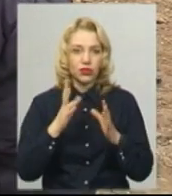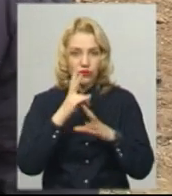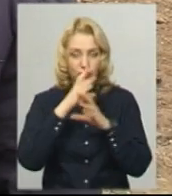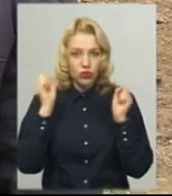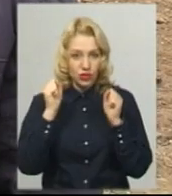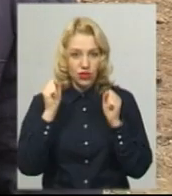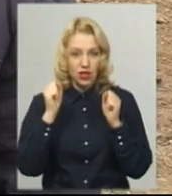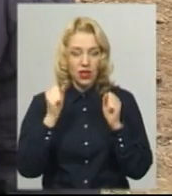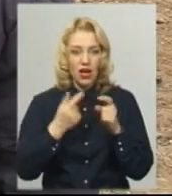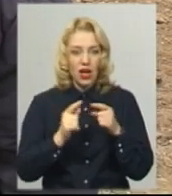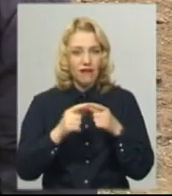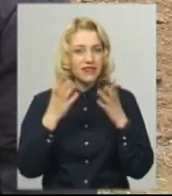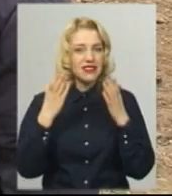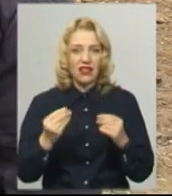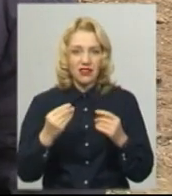інтенсивне сонячне проміння